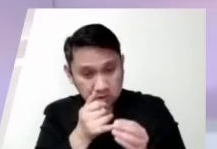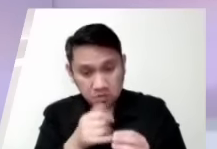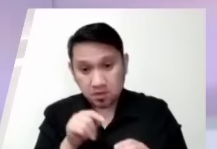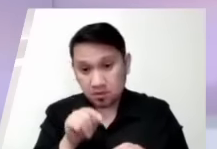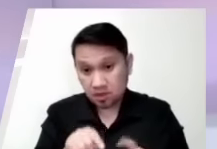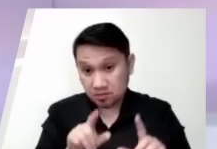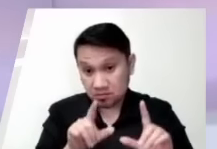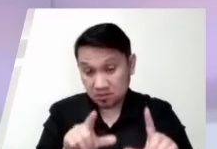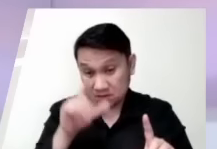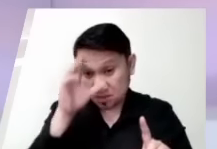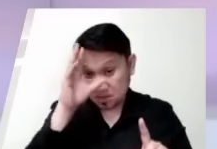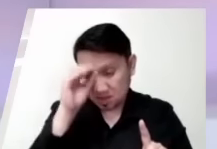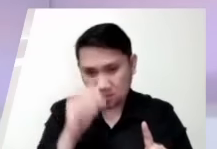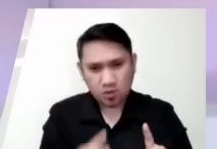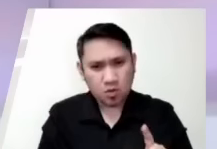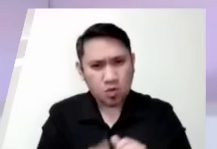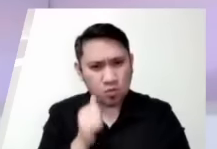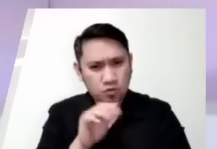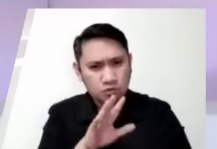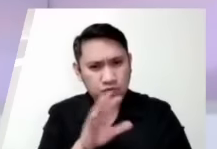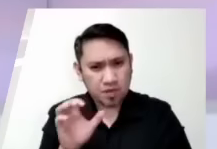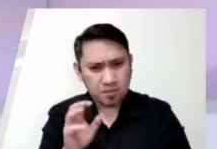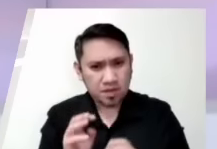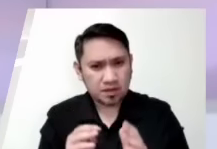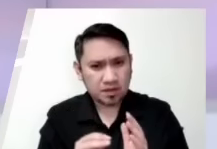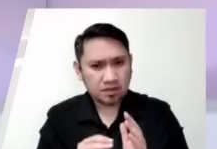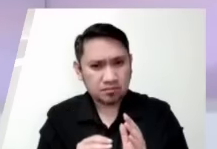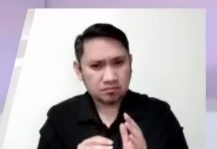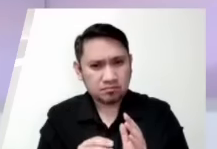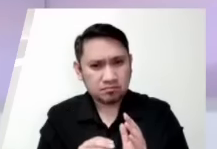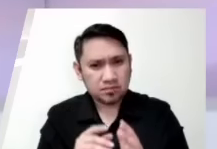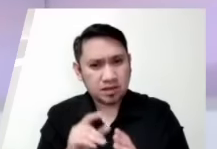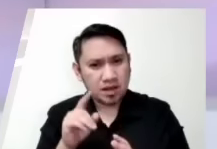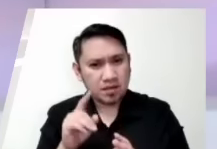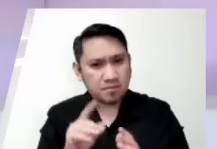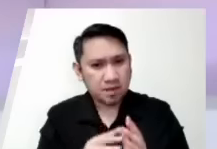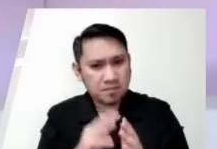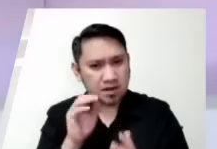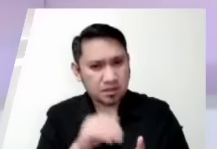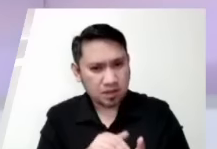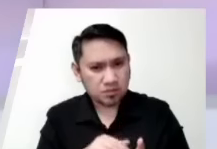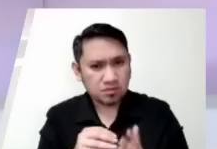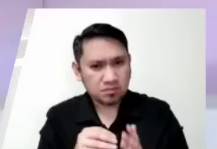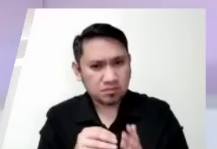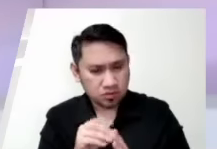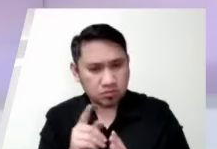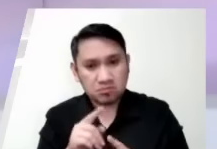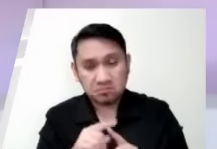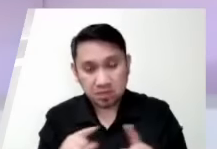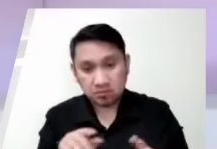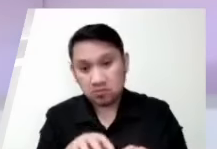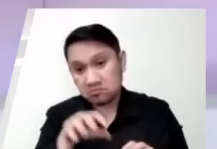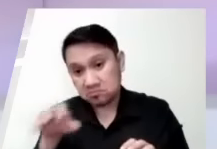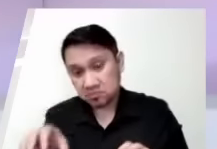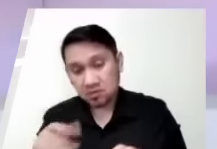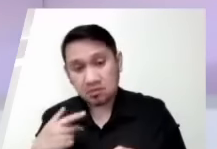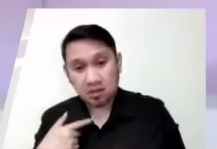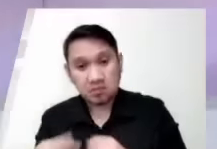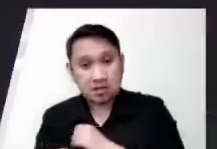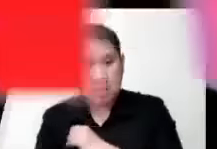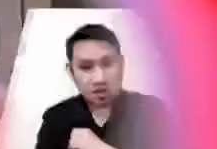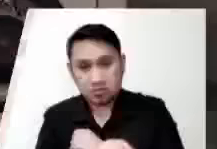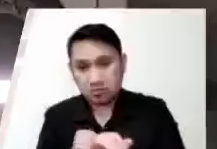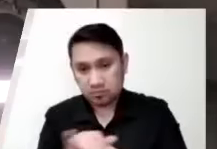milyong pisong halaga ng gadget at pera hinihinalang nan loob din sa isa pang bahay sa lugar tunghayan sa aking eksklusibong